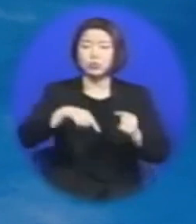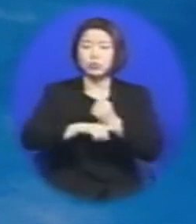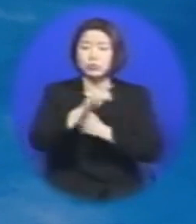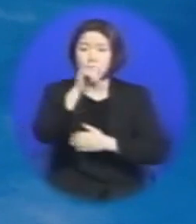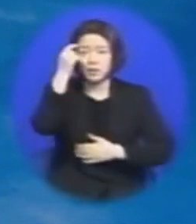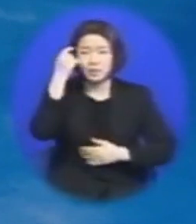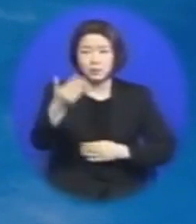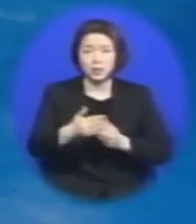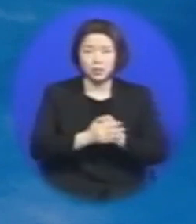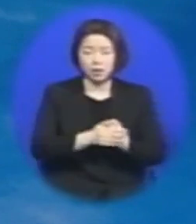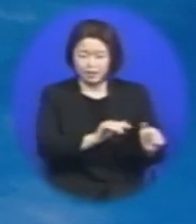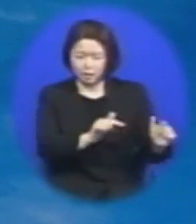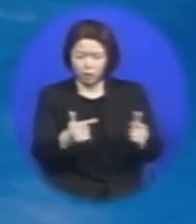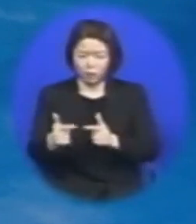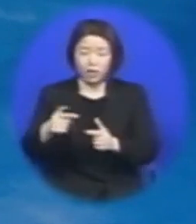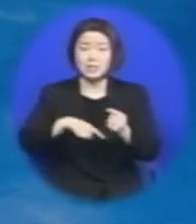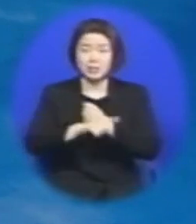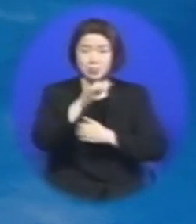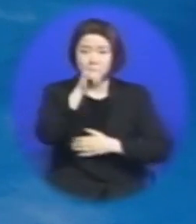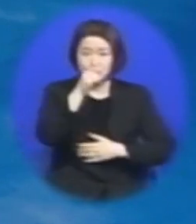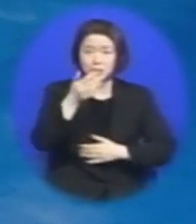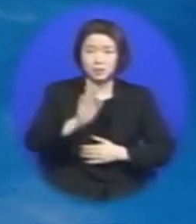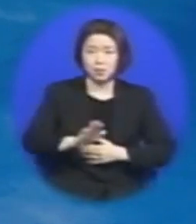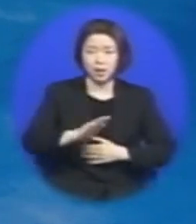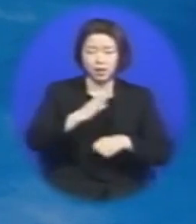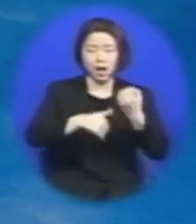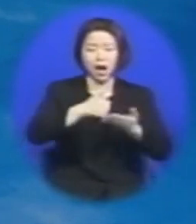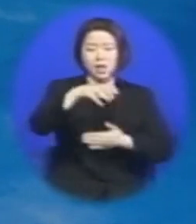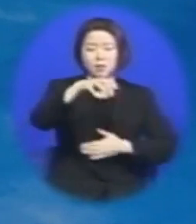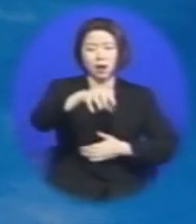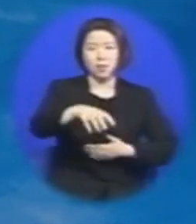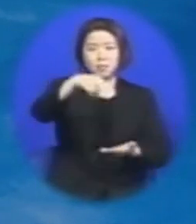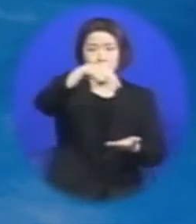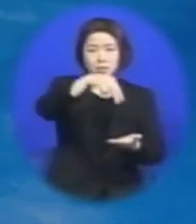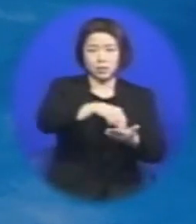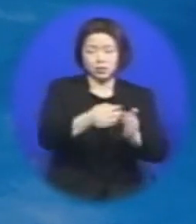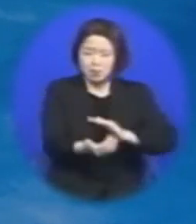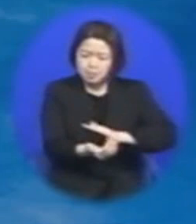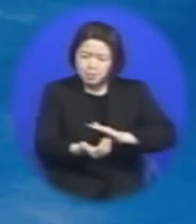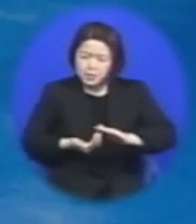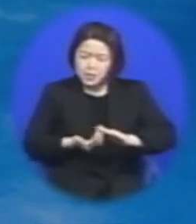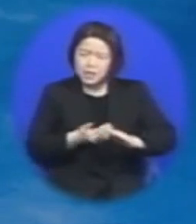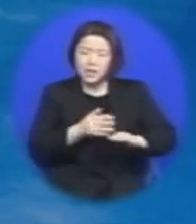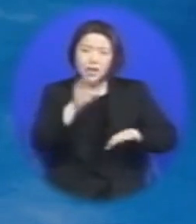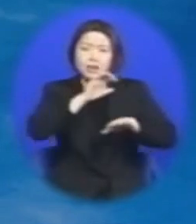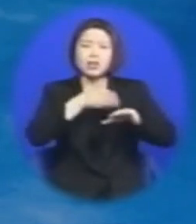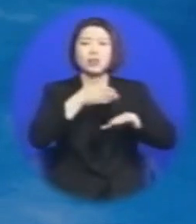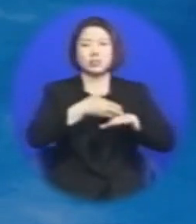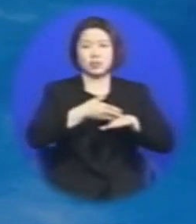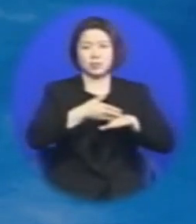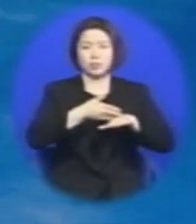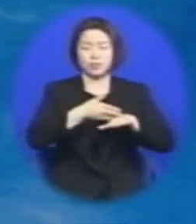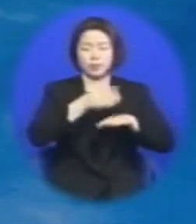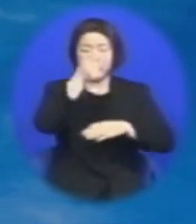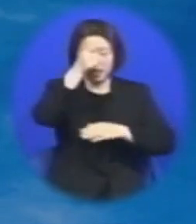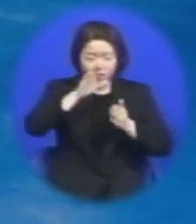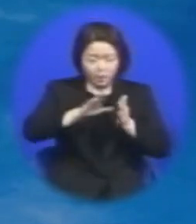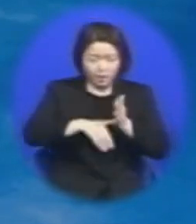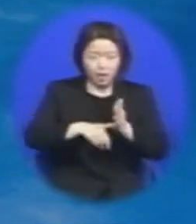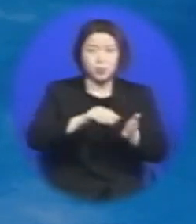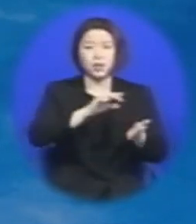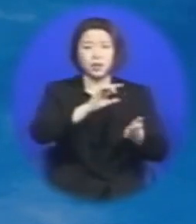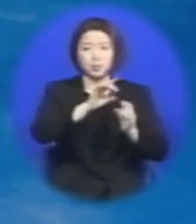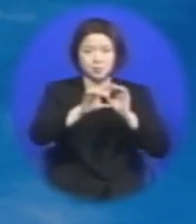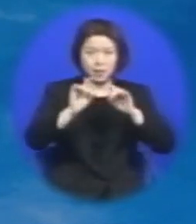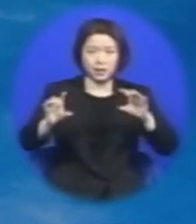가지 의미가 있지만 하나님 앞에서는 예행 연습입니다 예배드릴 때마다 여러분이 그렇게 하셔야 돼요 내가